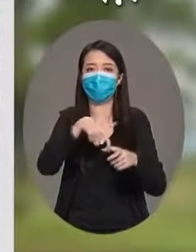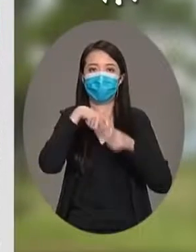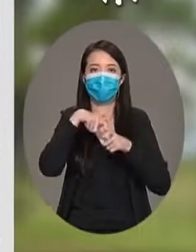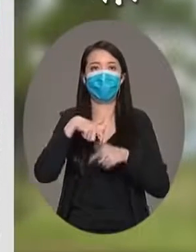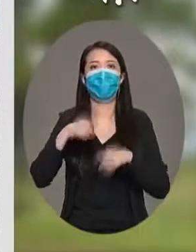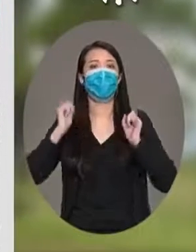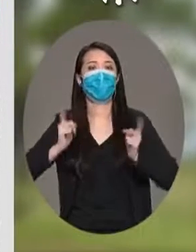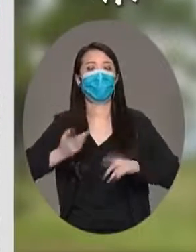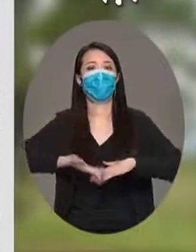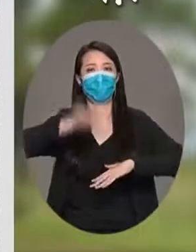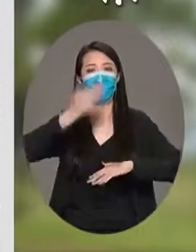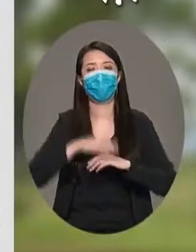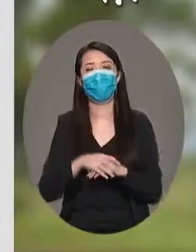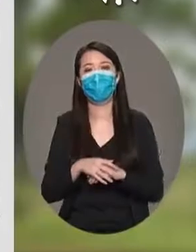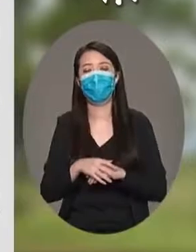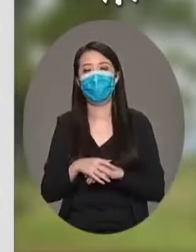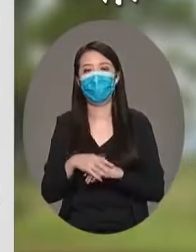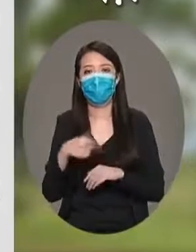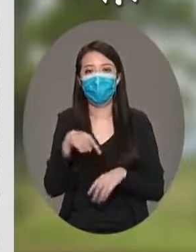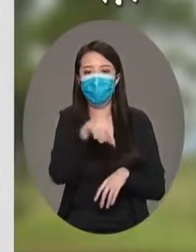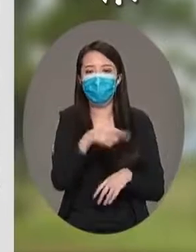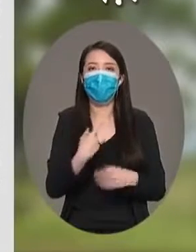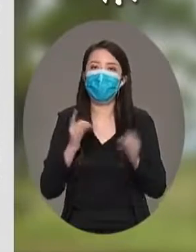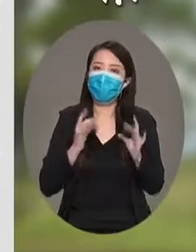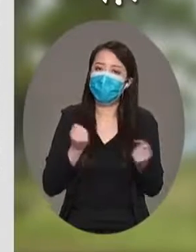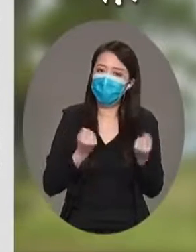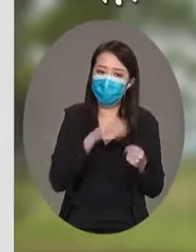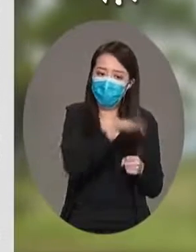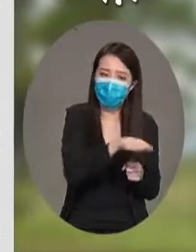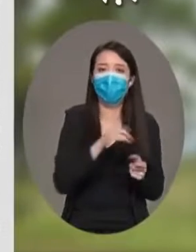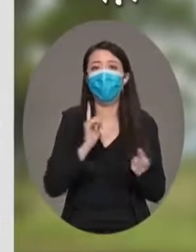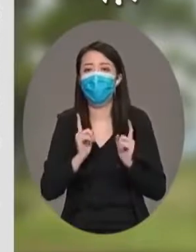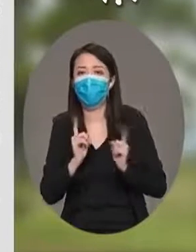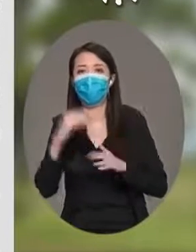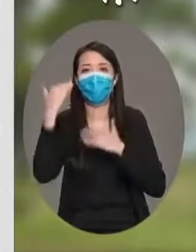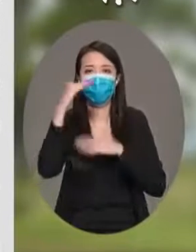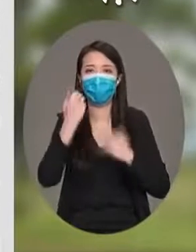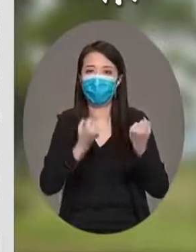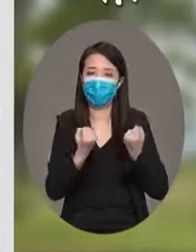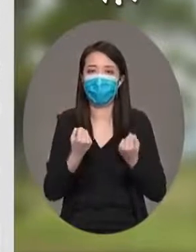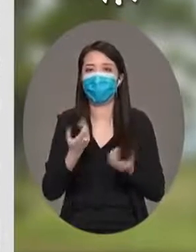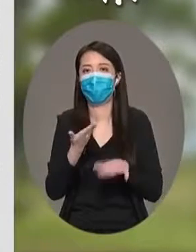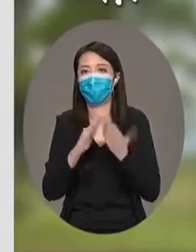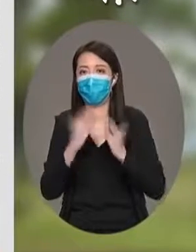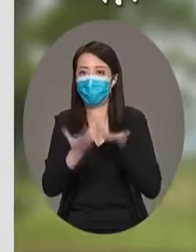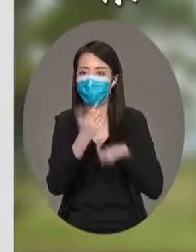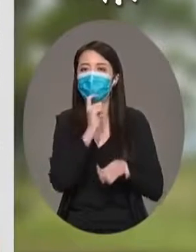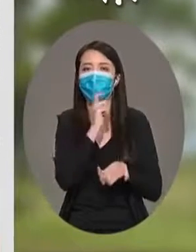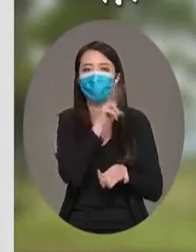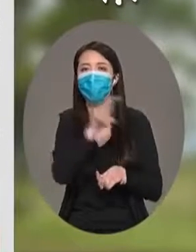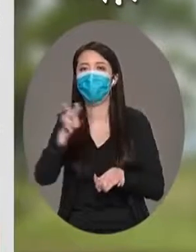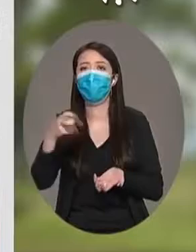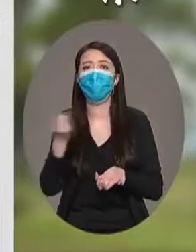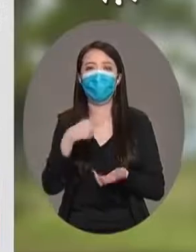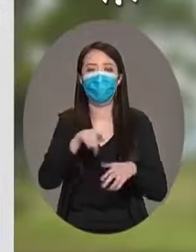近80,000元。有停車場內除了停泊私家車外，還停泊貨車和校巴，並兼營自